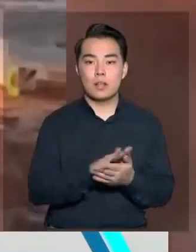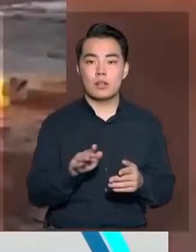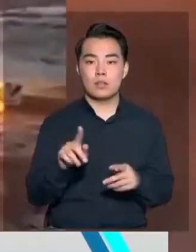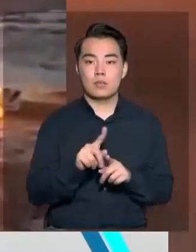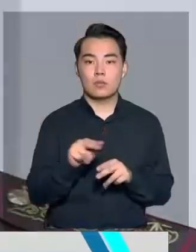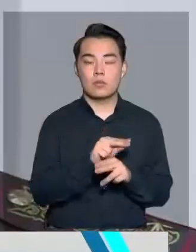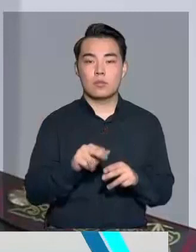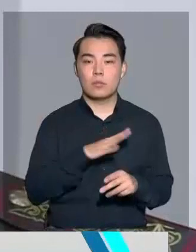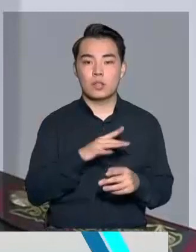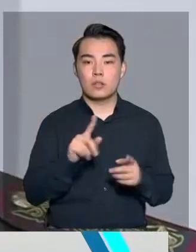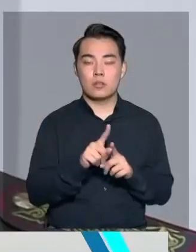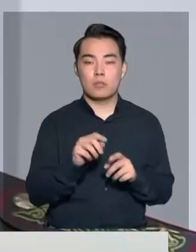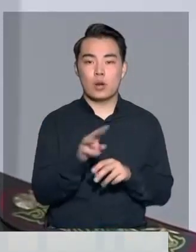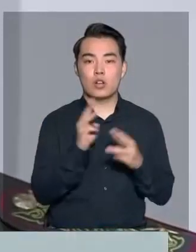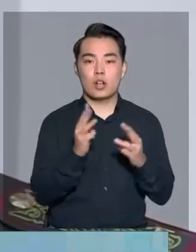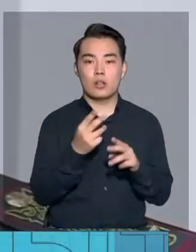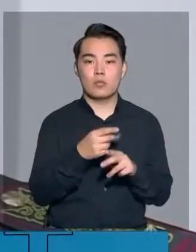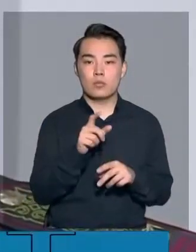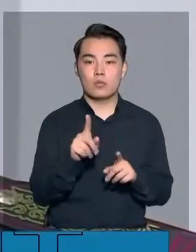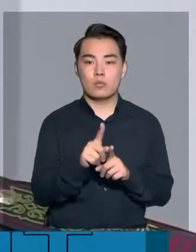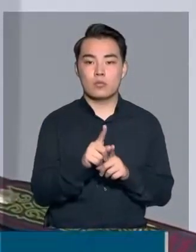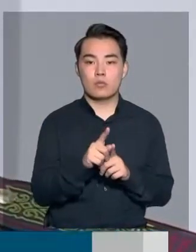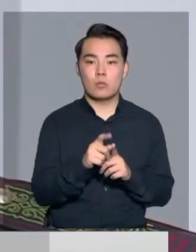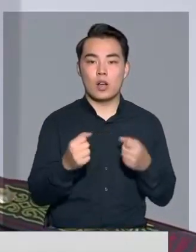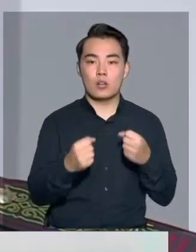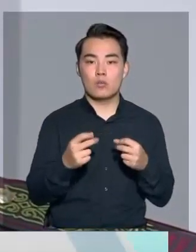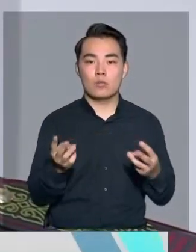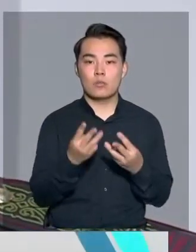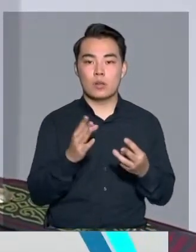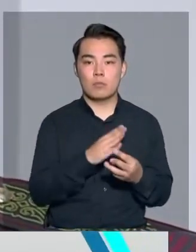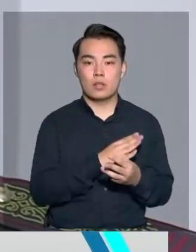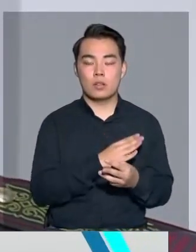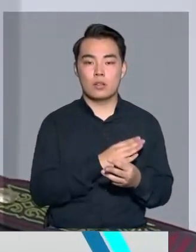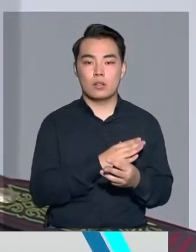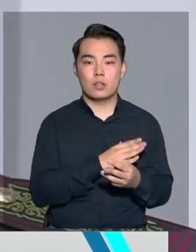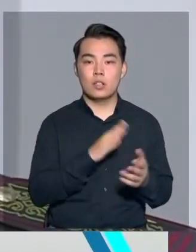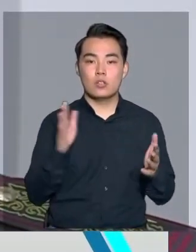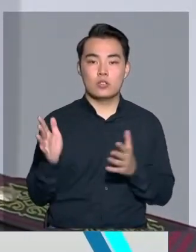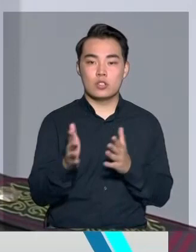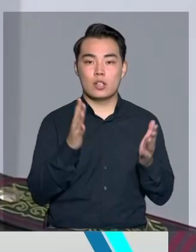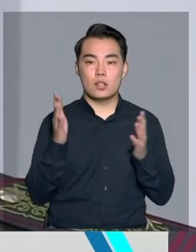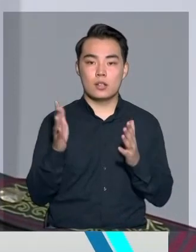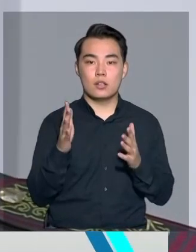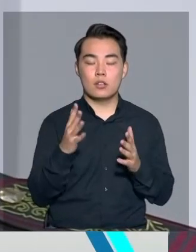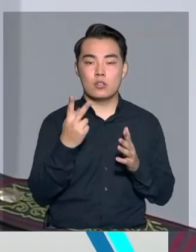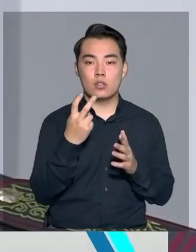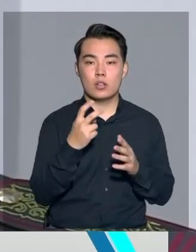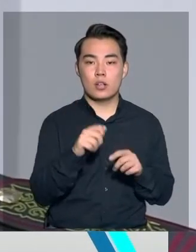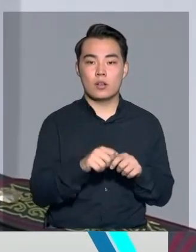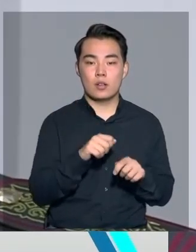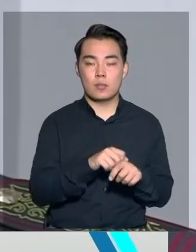өртеніп кетті. Железинка ауданында бүгін түнде желден 200 шаршы